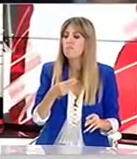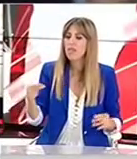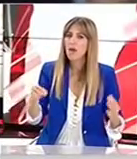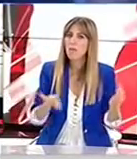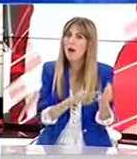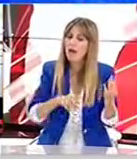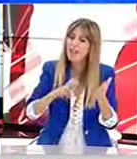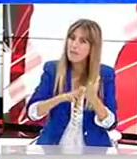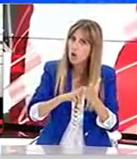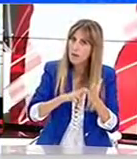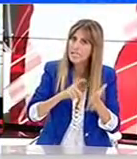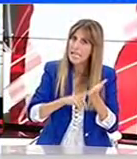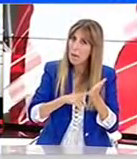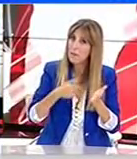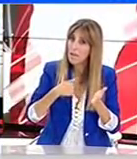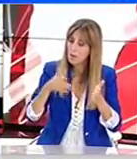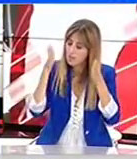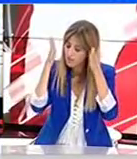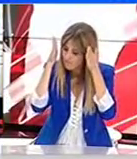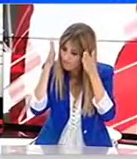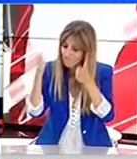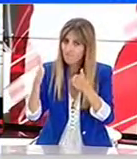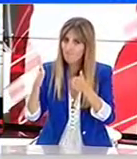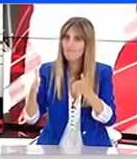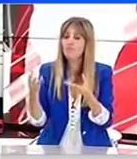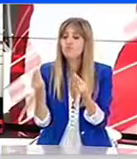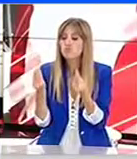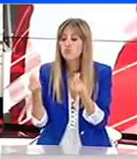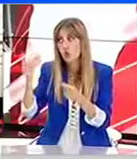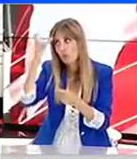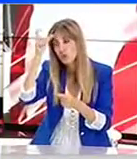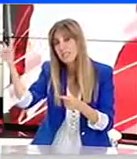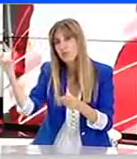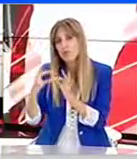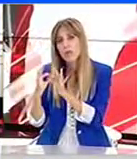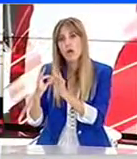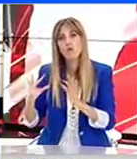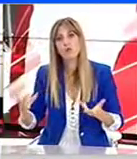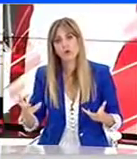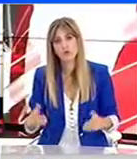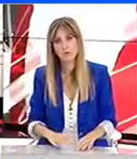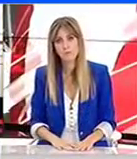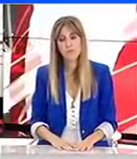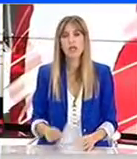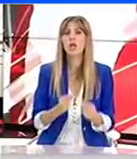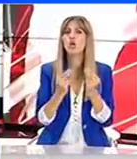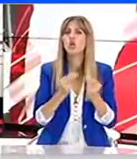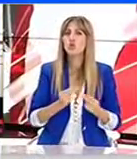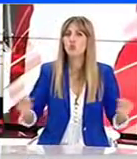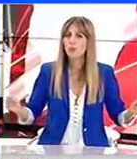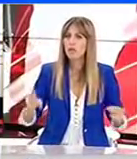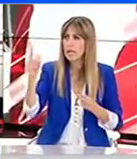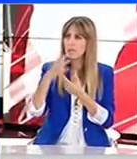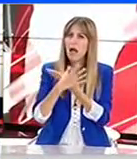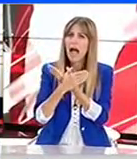στην διπλωματία μας το επόμενο διάστημα. Άρα, ας μην ανησυχούν οι συμπατριώτες μας εκεί, δεν θα υπάρξει κανένα